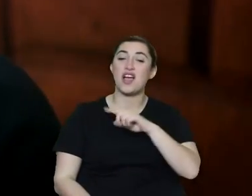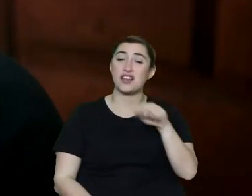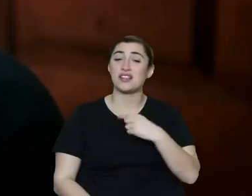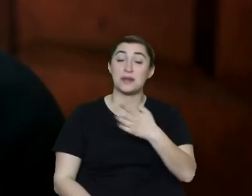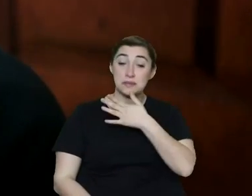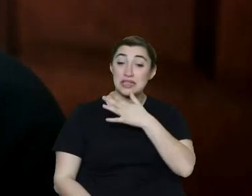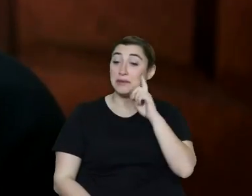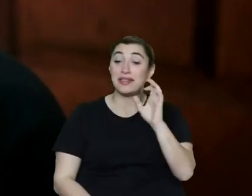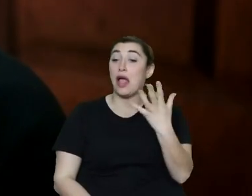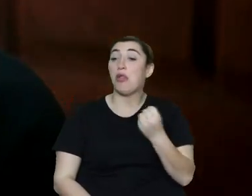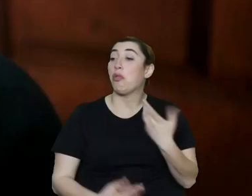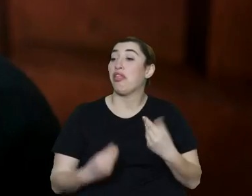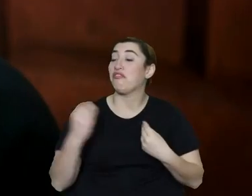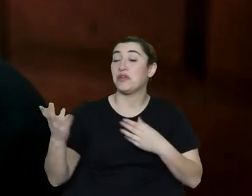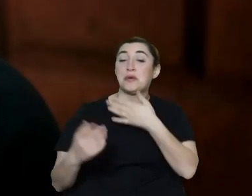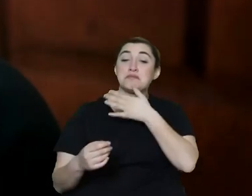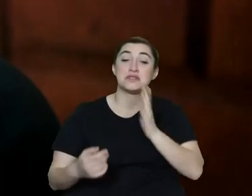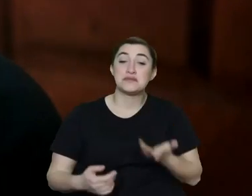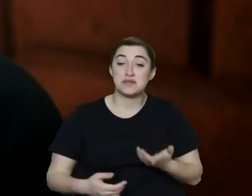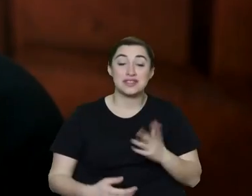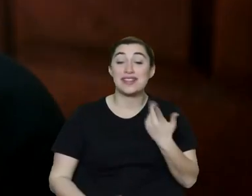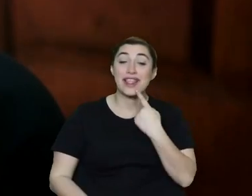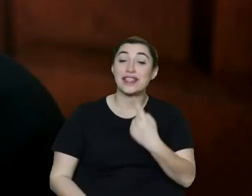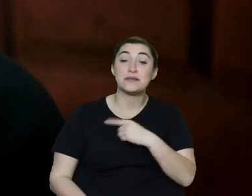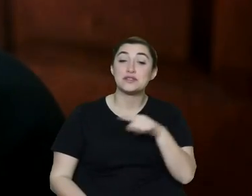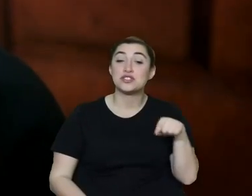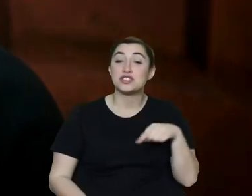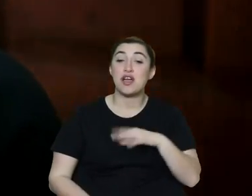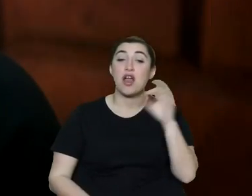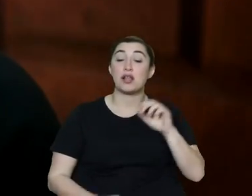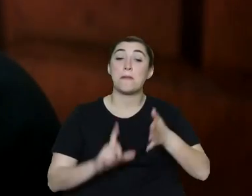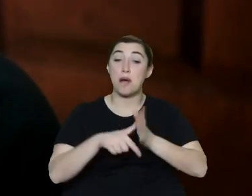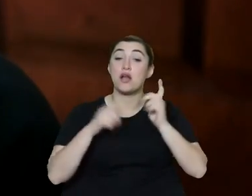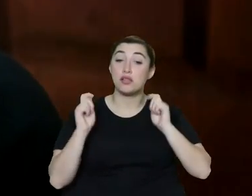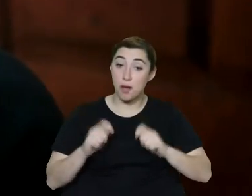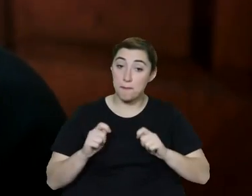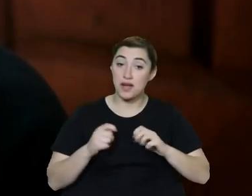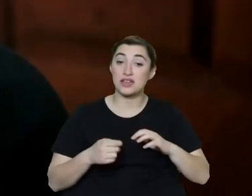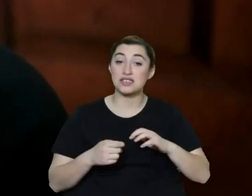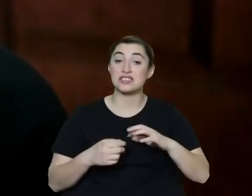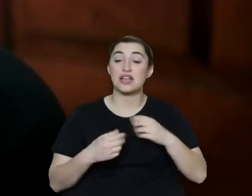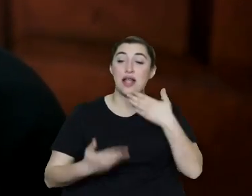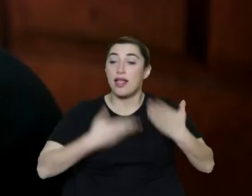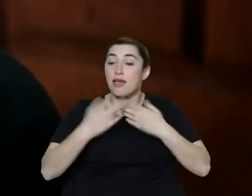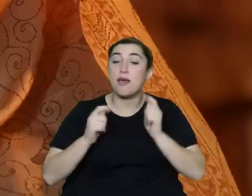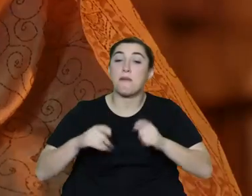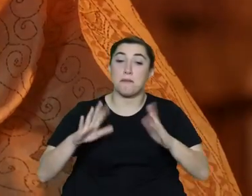Arılar bilir mi ki ne alır, ne verir? Ne demişler? Arı bal yapar, izah